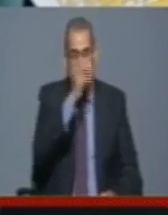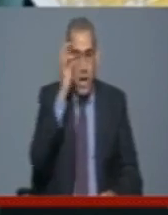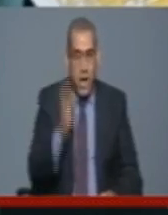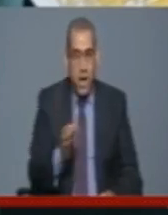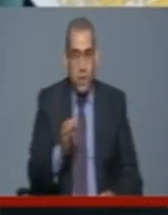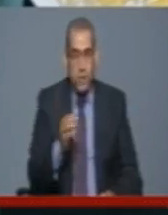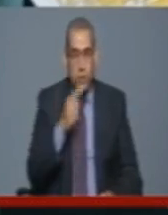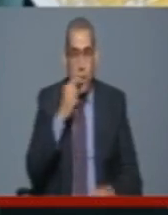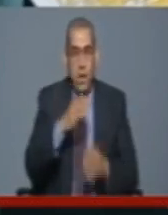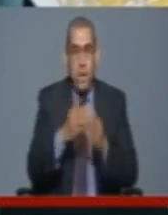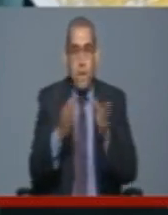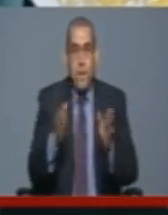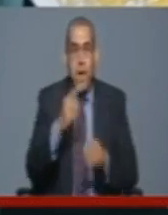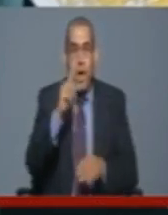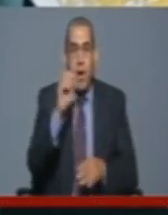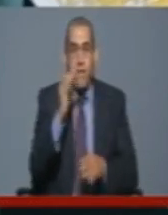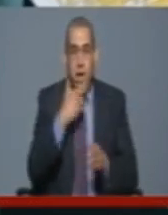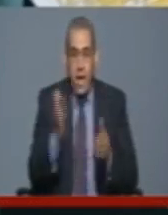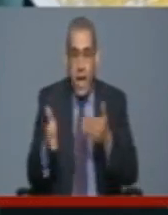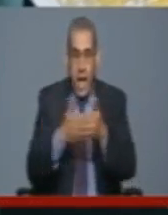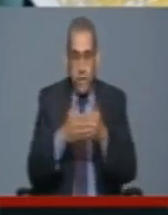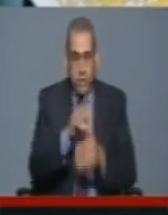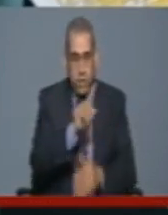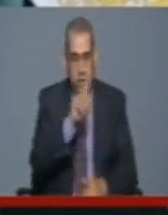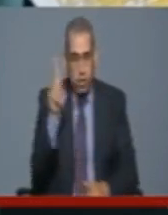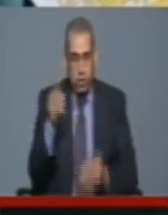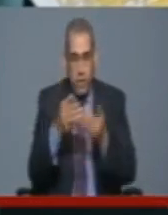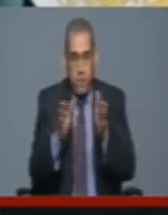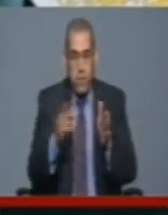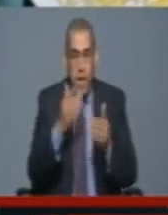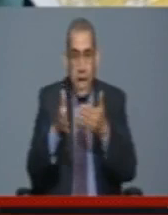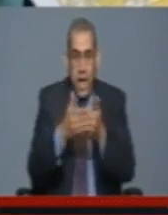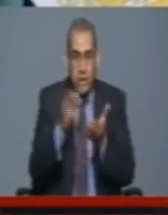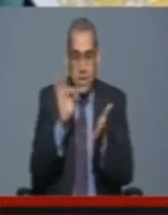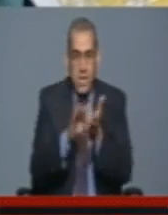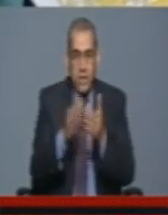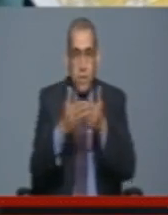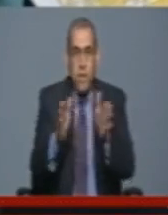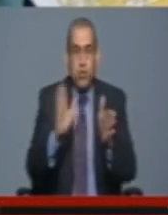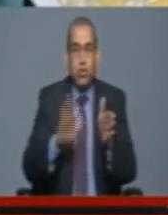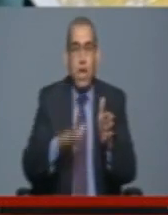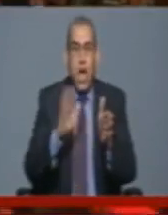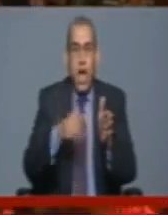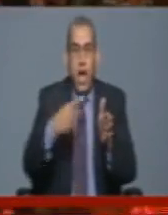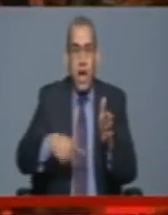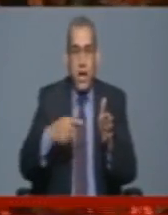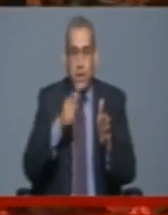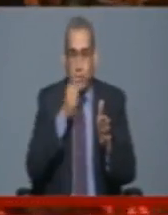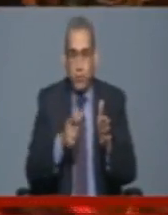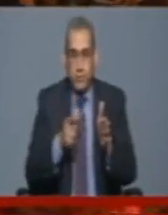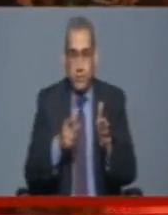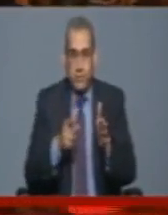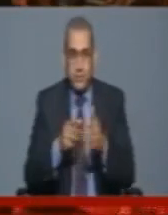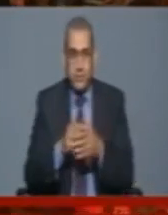رفح لم يغلق أبداً، لم يغلق أبداً، وده